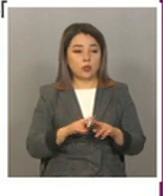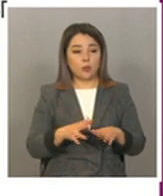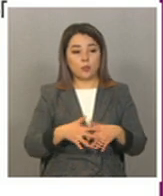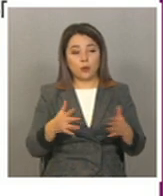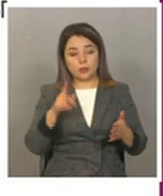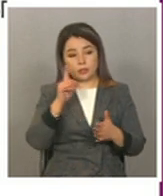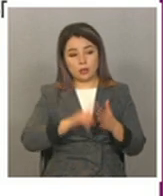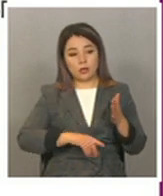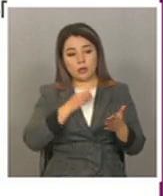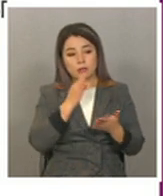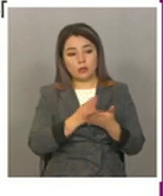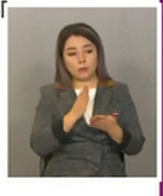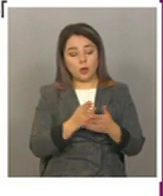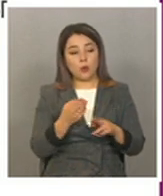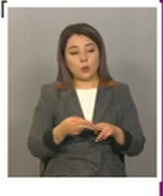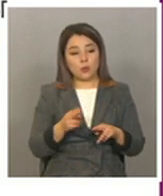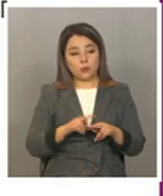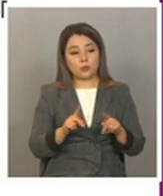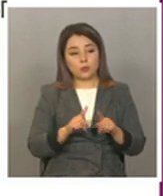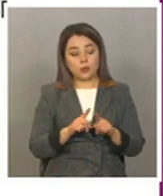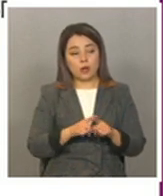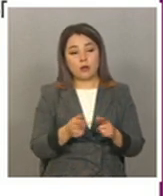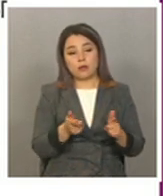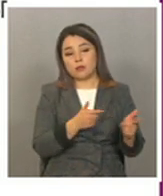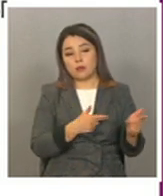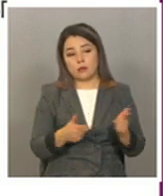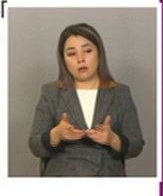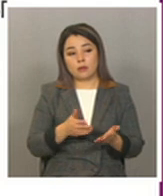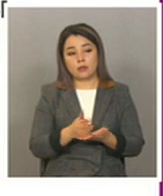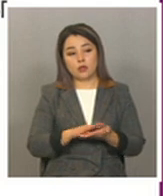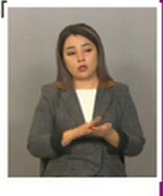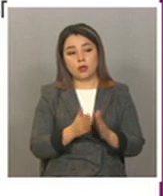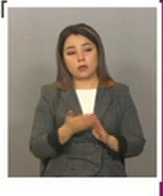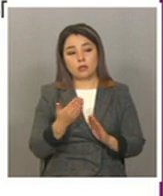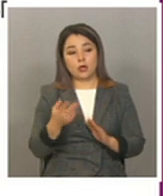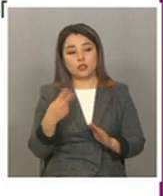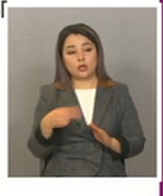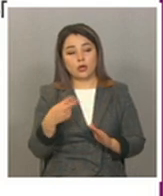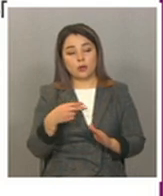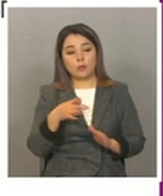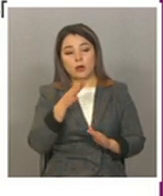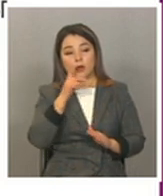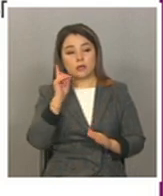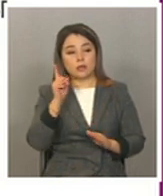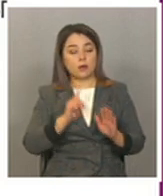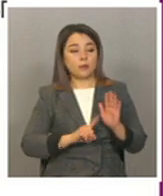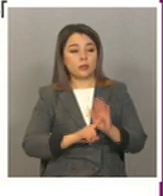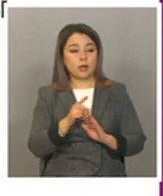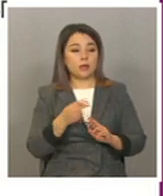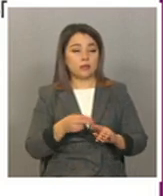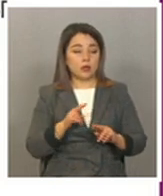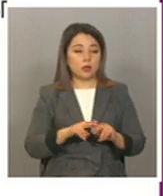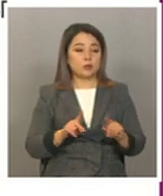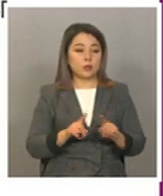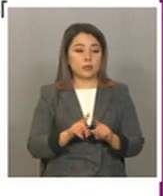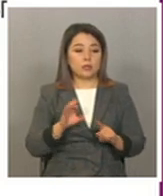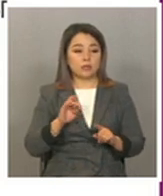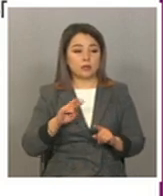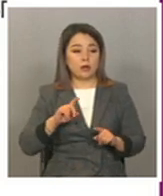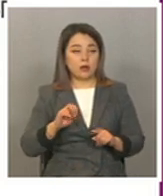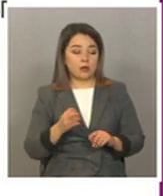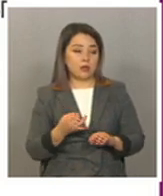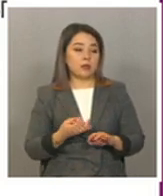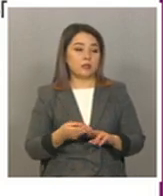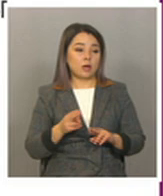артты. Осыдан пісіп жетілген саяси жағдай 20-шы ғасырдың басында Қытайды Синхай төңкерісіне